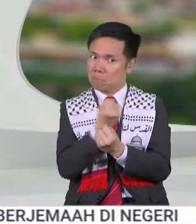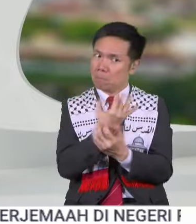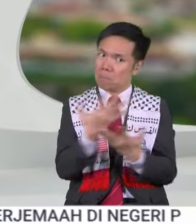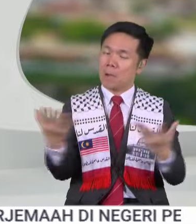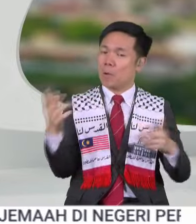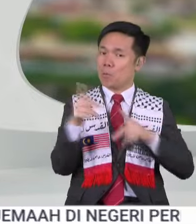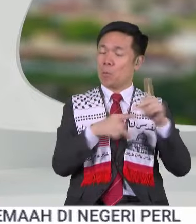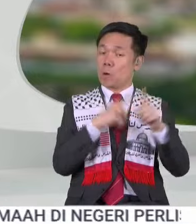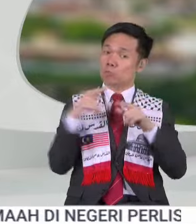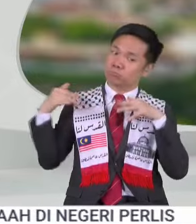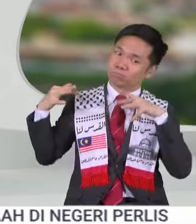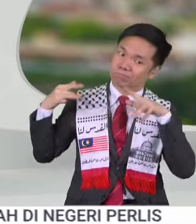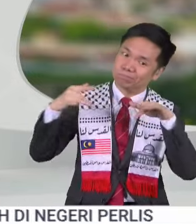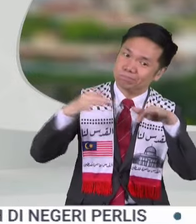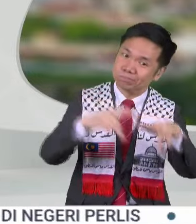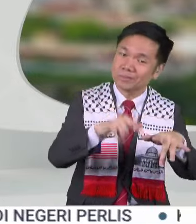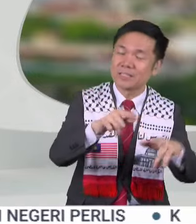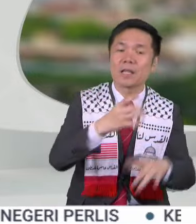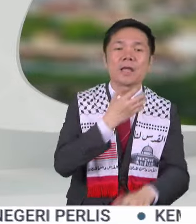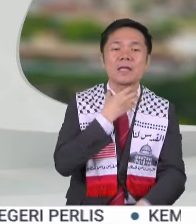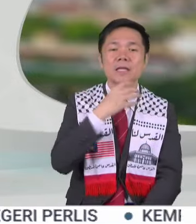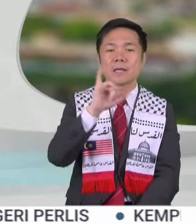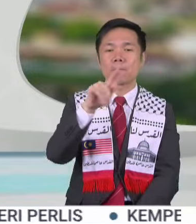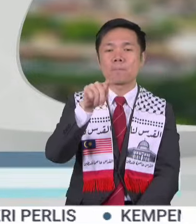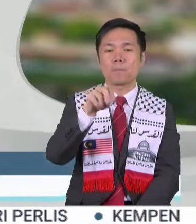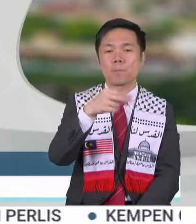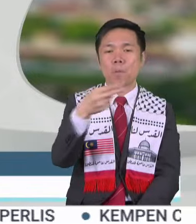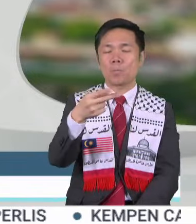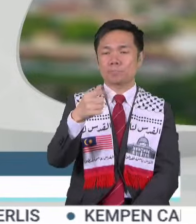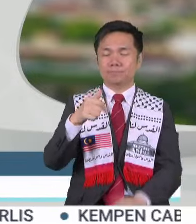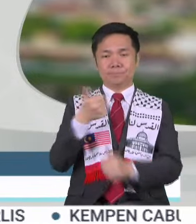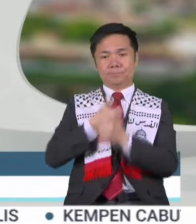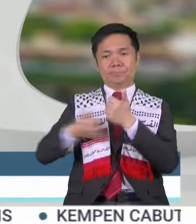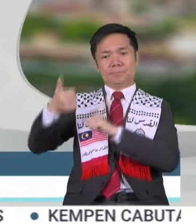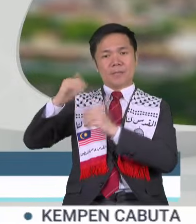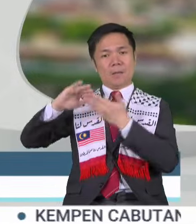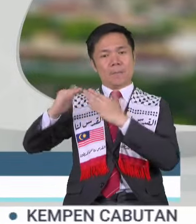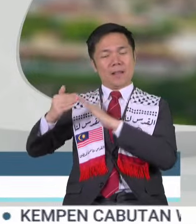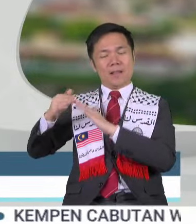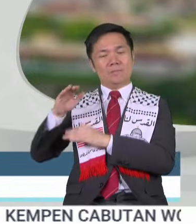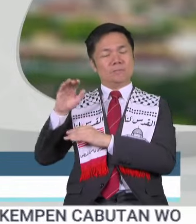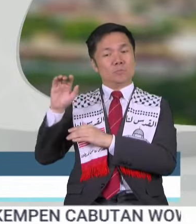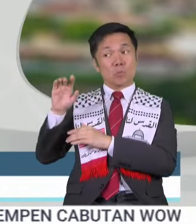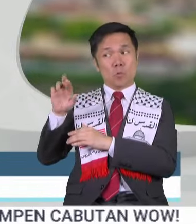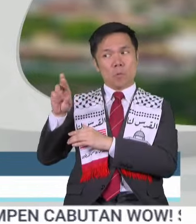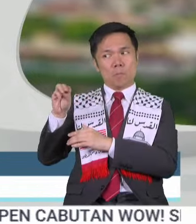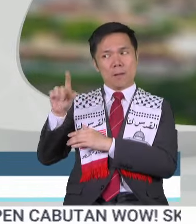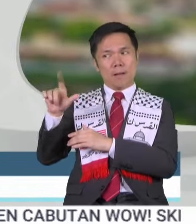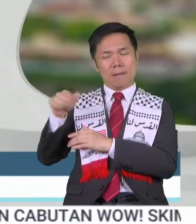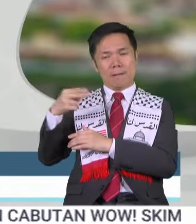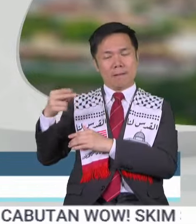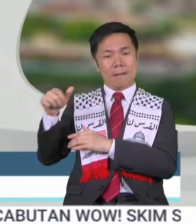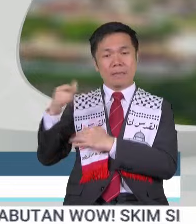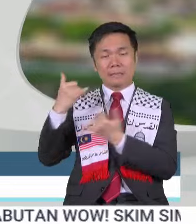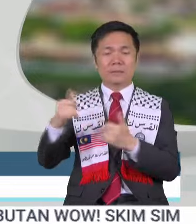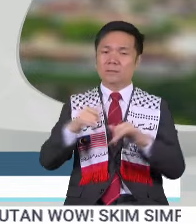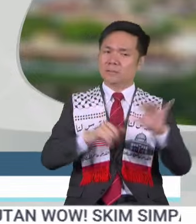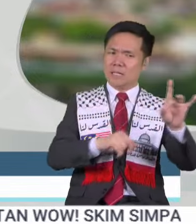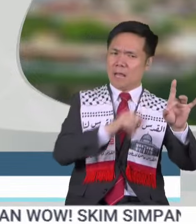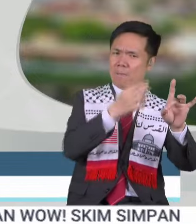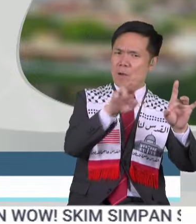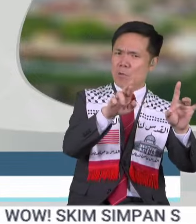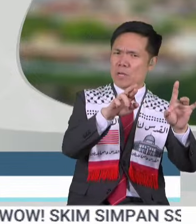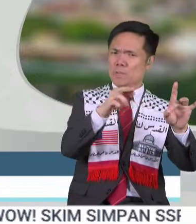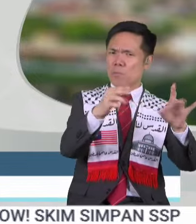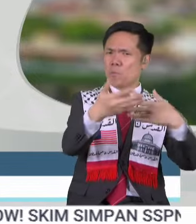semakin bertambah di Bandar Raya Ipoh Datuk Bandar Datuk rumizi baharin berkata setakat ini terdapat hanya 8000